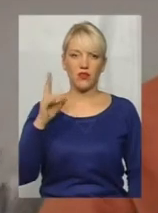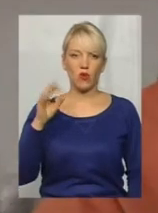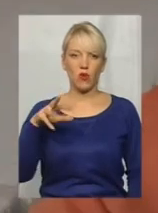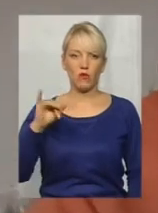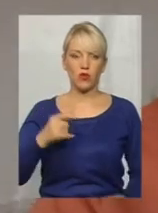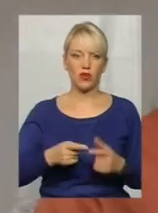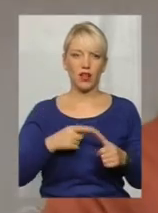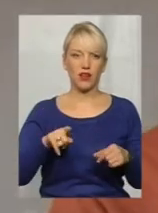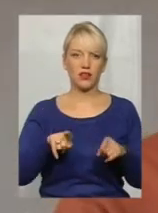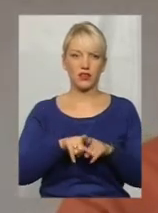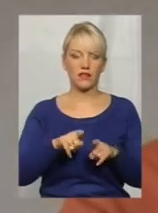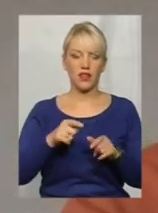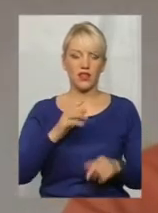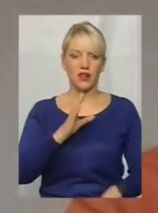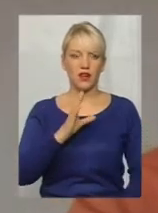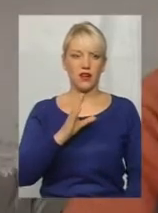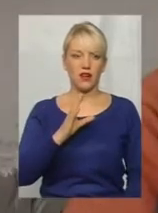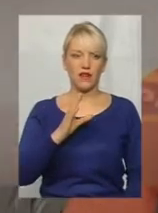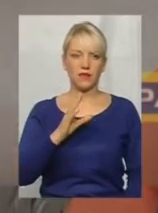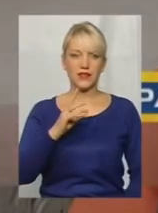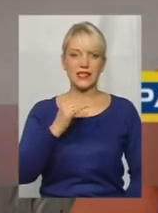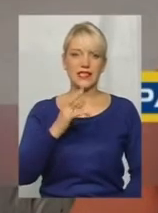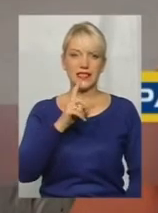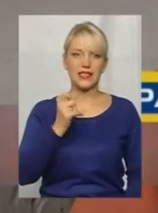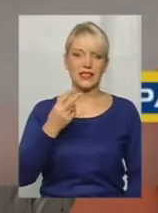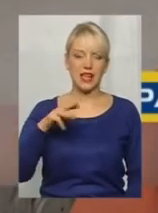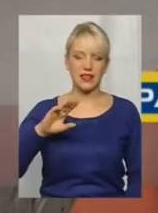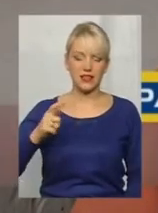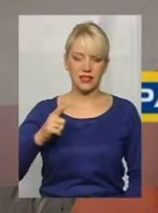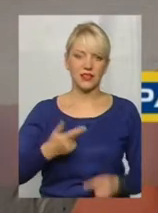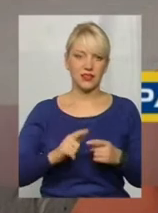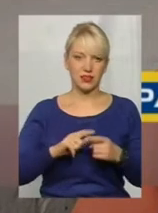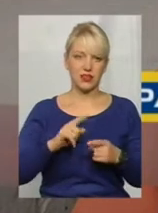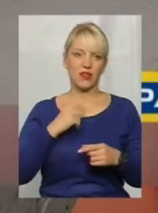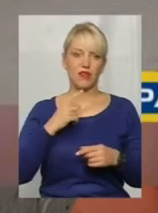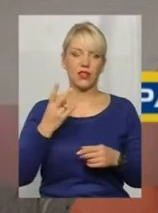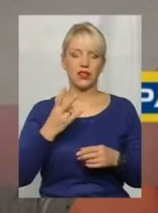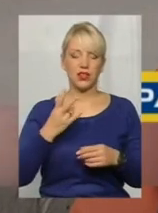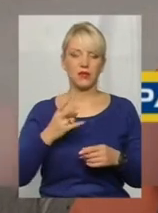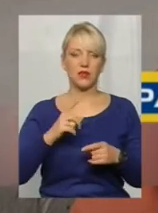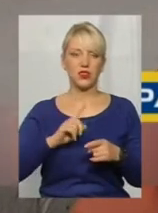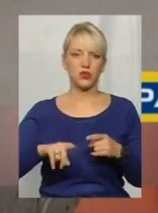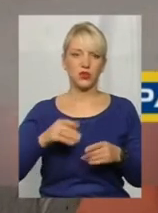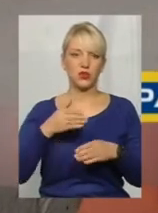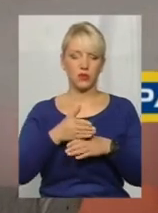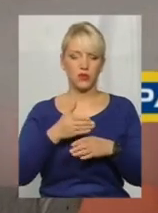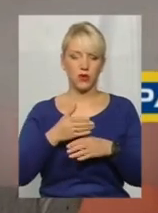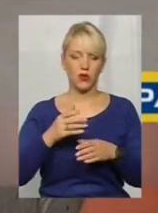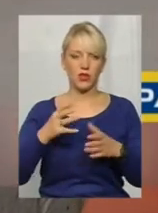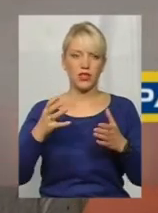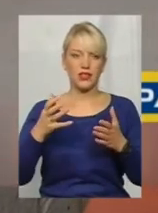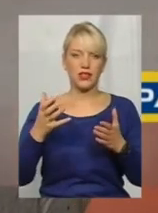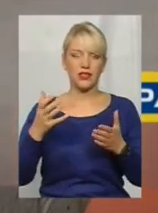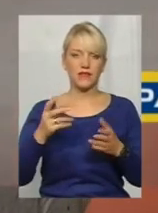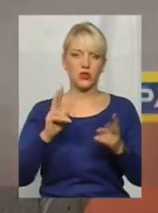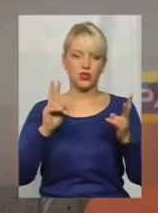Вовнянка Андрія, як він Варшавського зять. Рішили йти на цей тік, але мені кажуть, що потрібно йти скору в центрі, зустріти з головним інженером. Ми